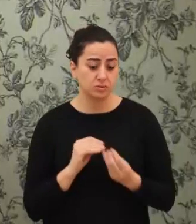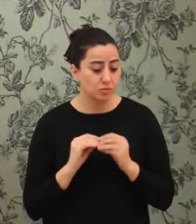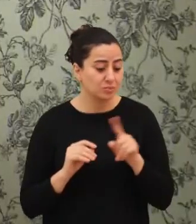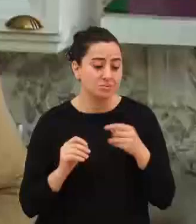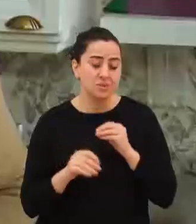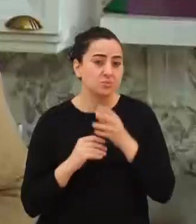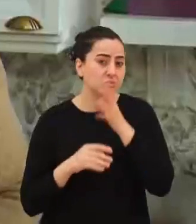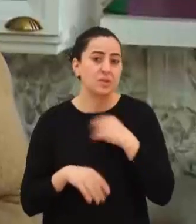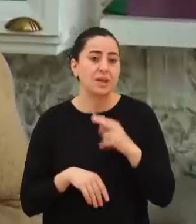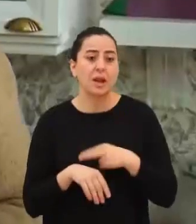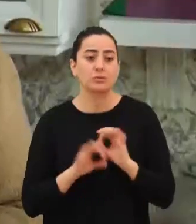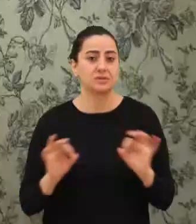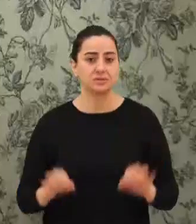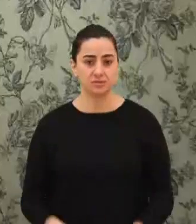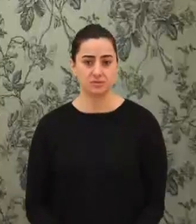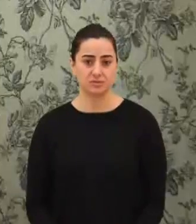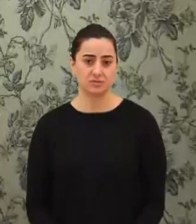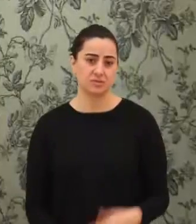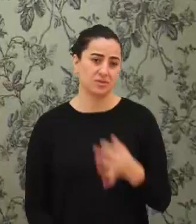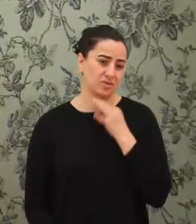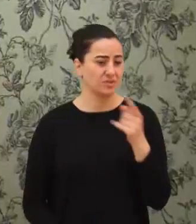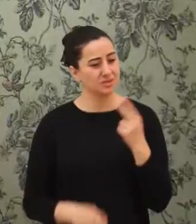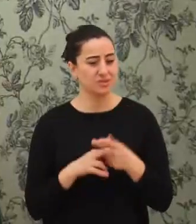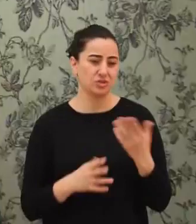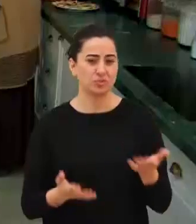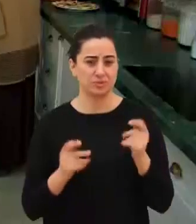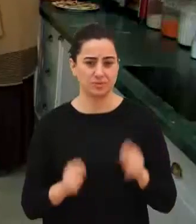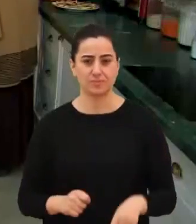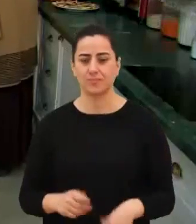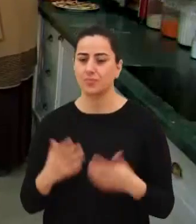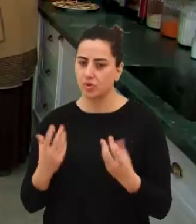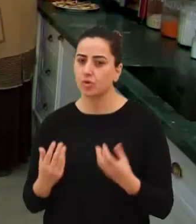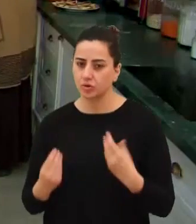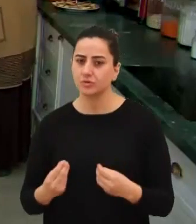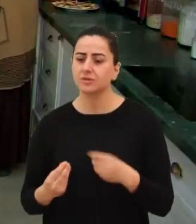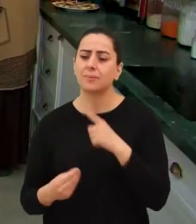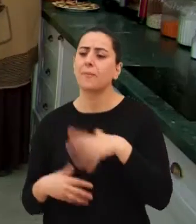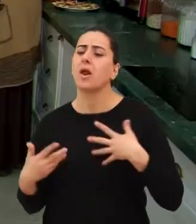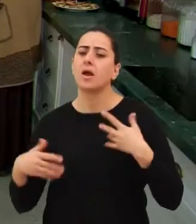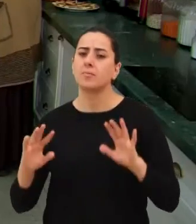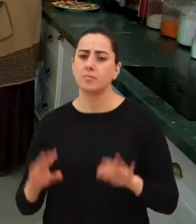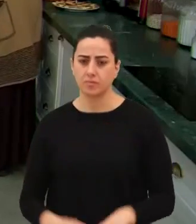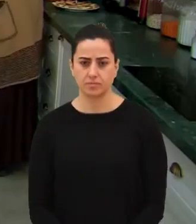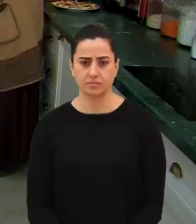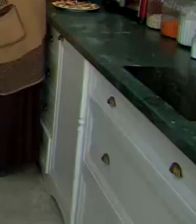konuda pek tecrübem yok Meryem'ciğim. Hadi el ele halledelim şu işi. Tamam, tamam sevgilim. Siz hiç merak etmeyin.